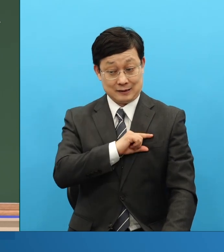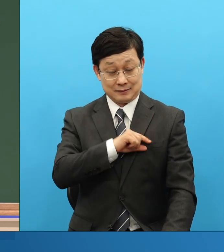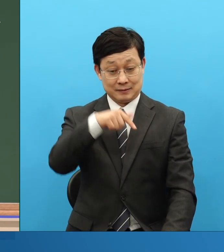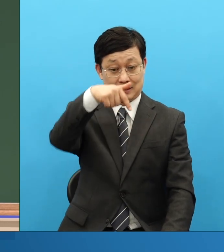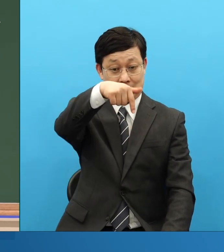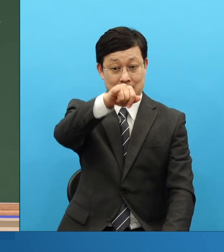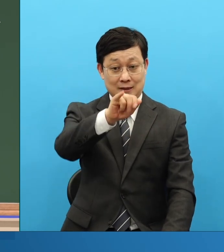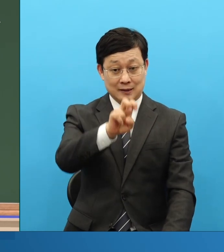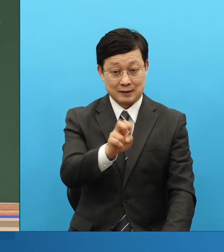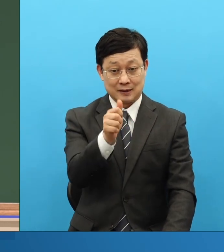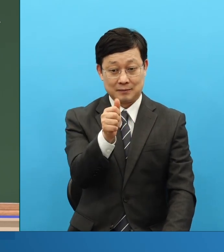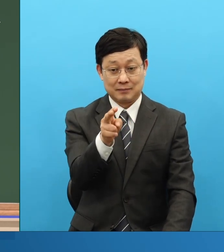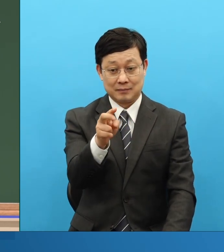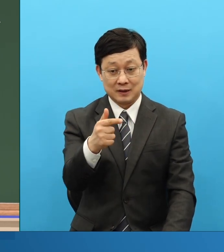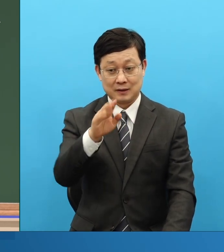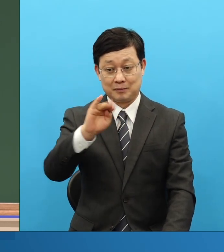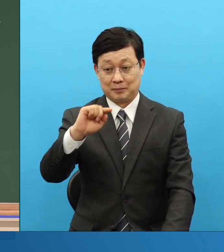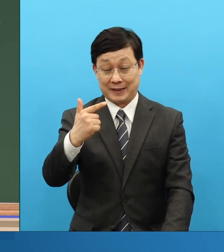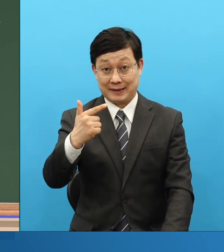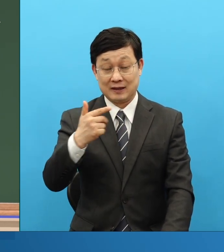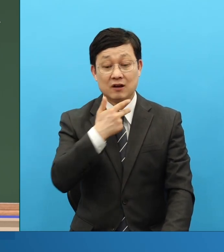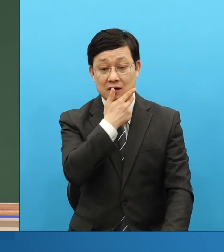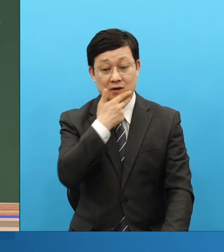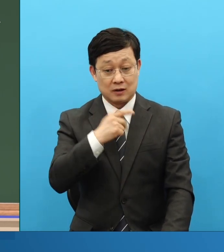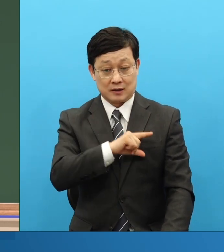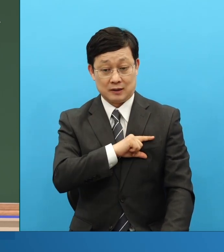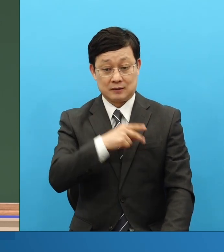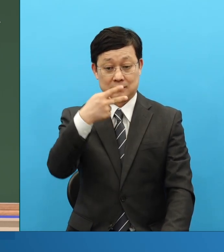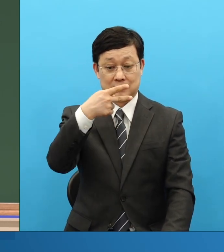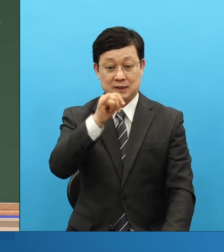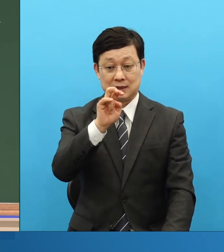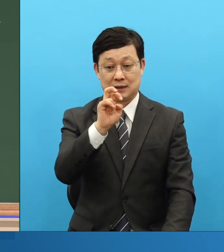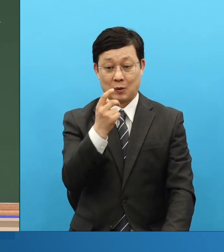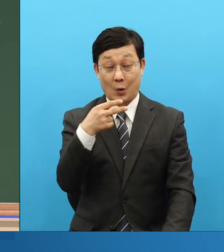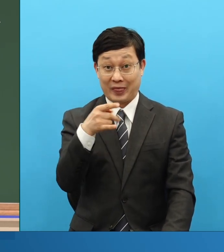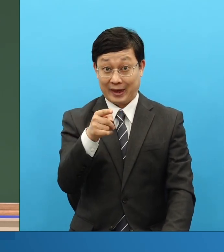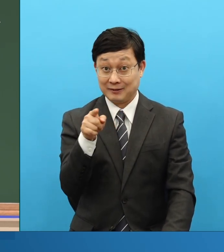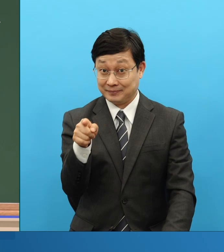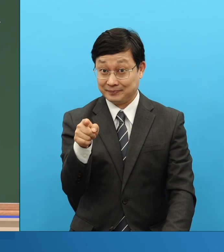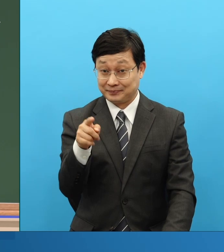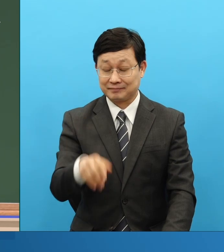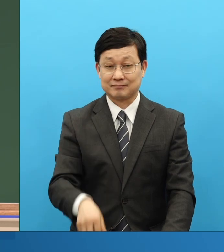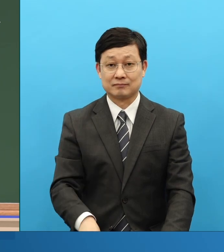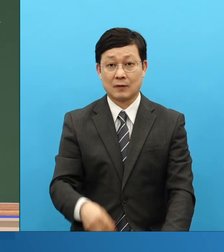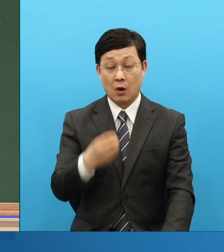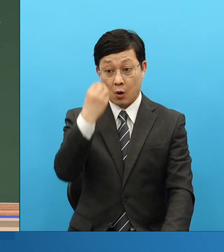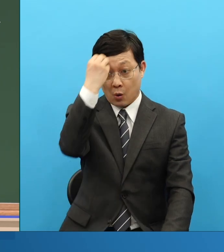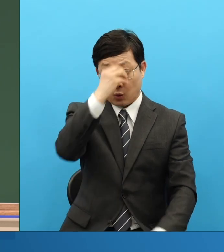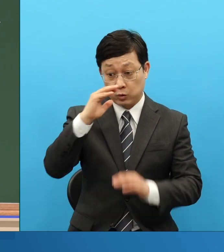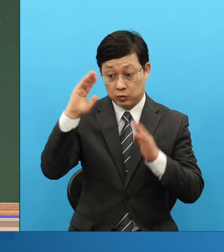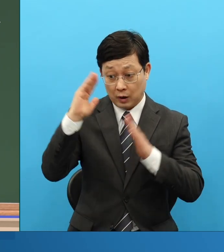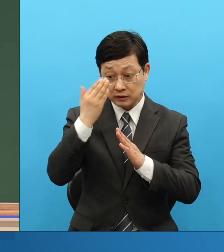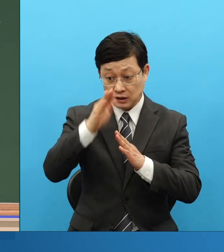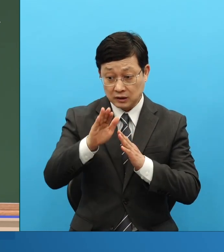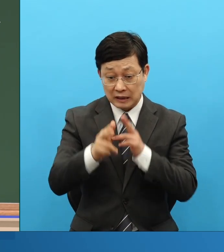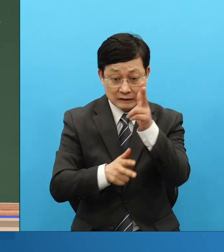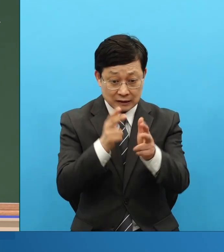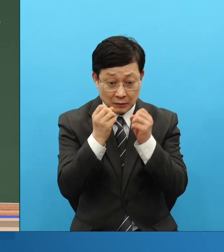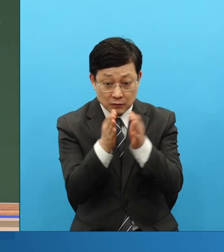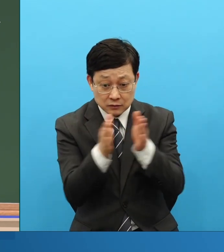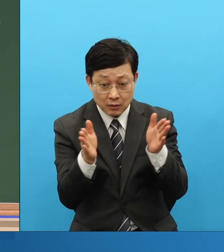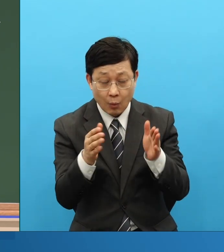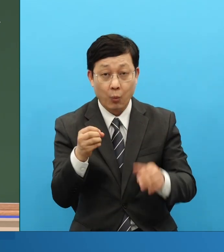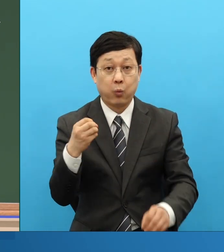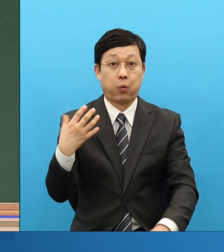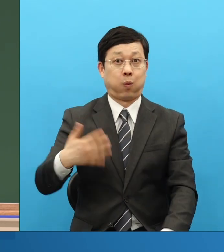김현빈이고요. That his Korean name is Kim Hyun-bin. 영어 이름은 이제 티모디인데 고등학생인데 벌써 사업을 시작한 거죠. That his English name is Timothy. And he's a high